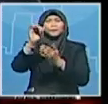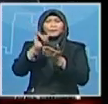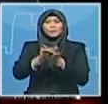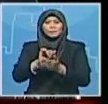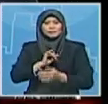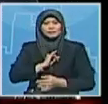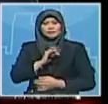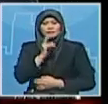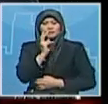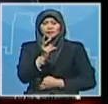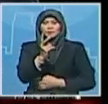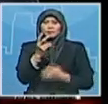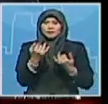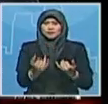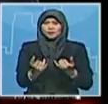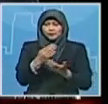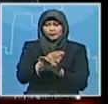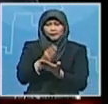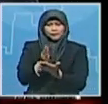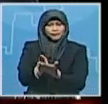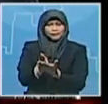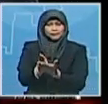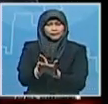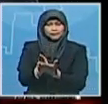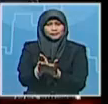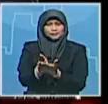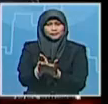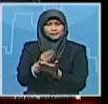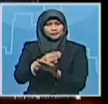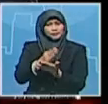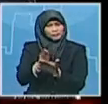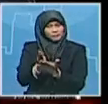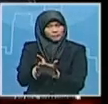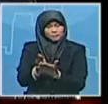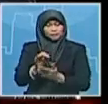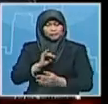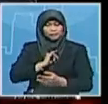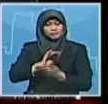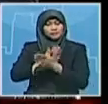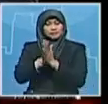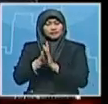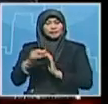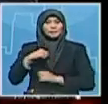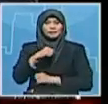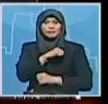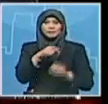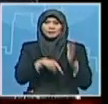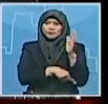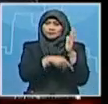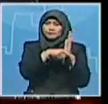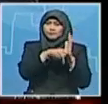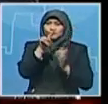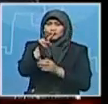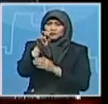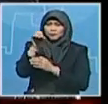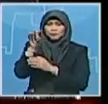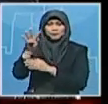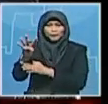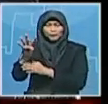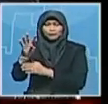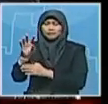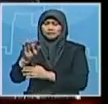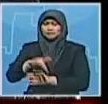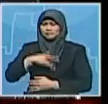bahawa kali ini bajet ini satu yang semenjak saya jadi ahli parlimen 2004 belum pernah saya melihat bajet